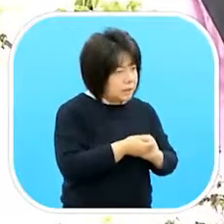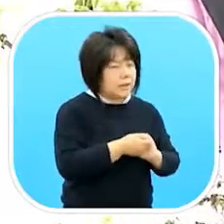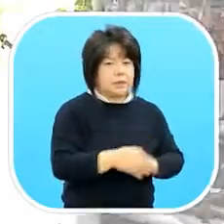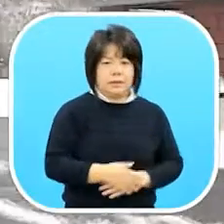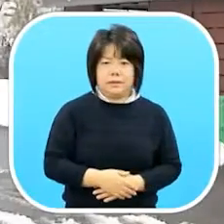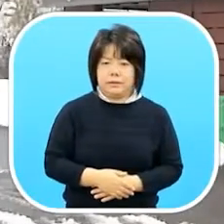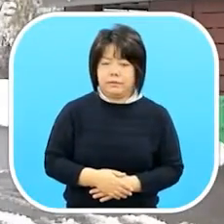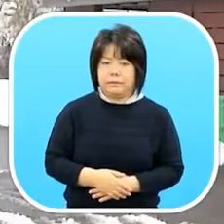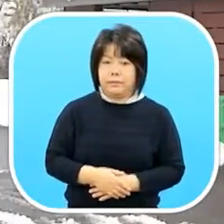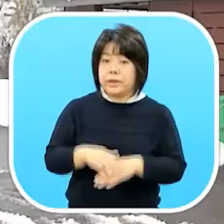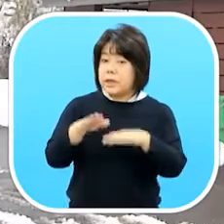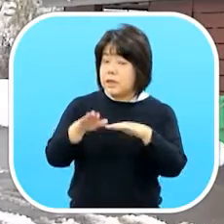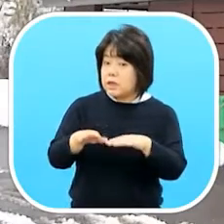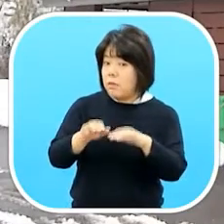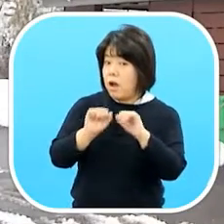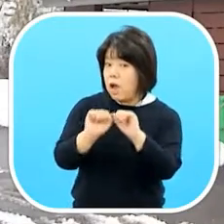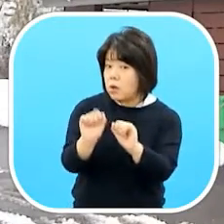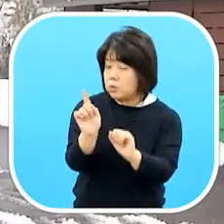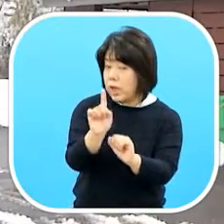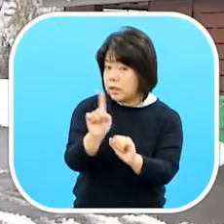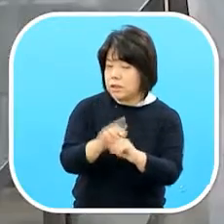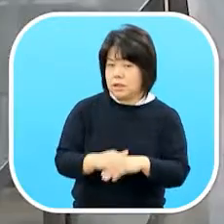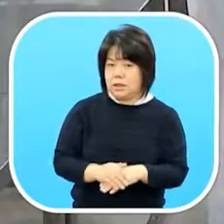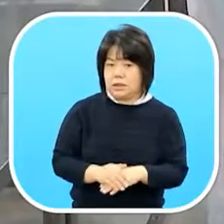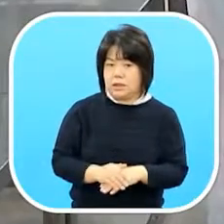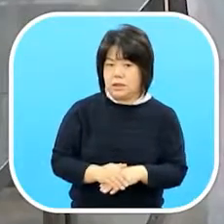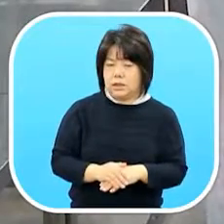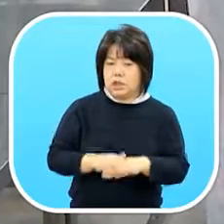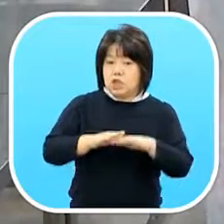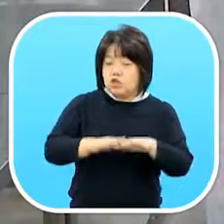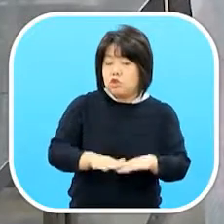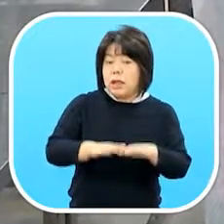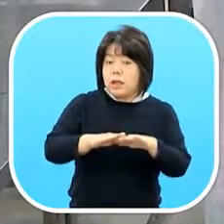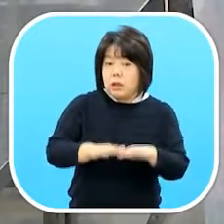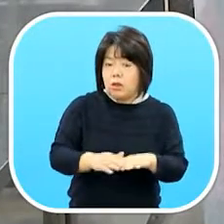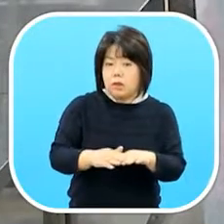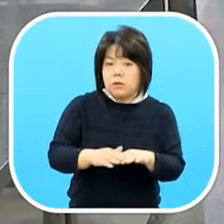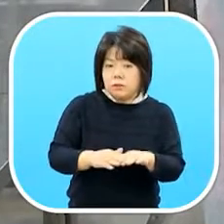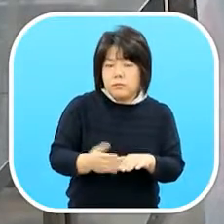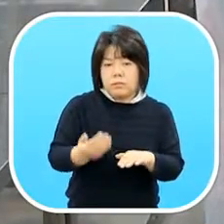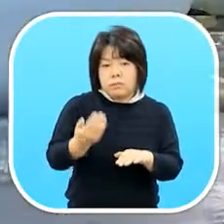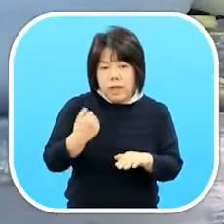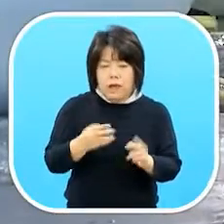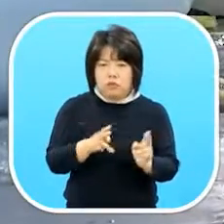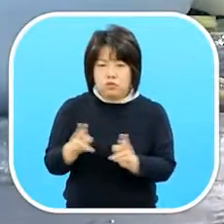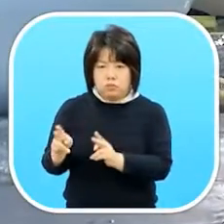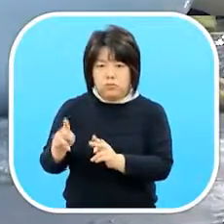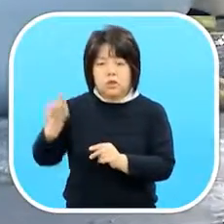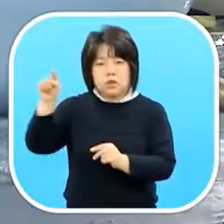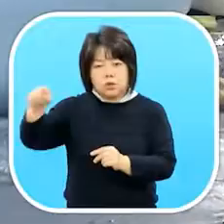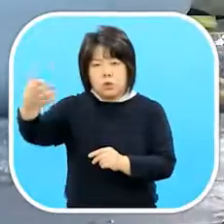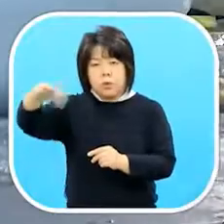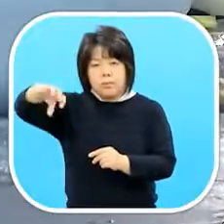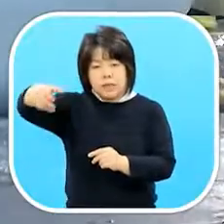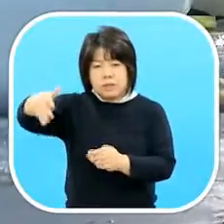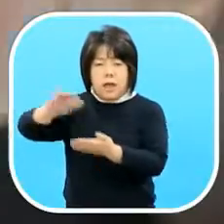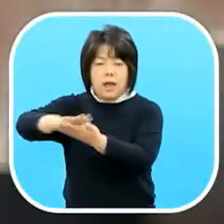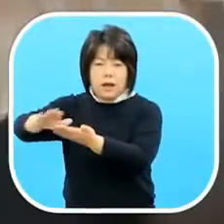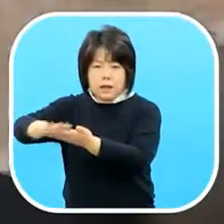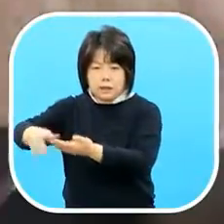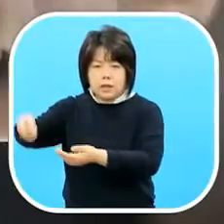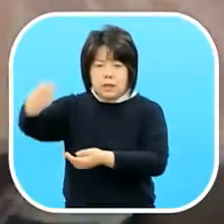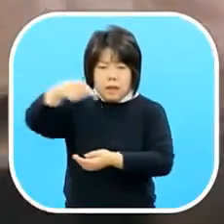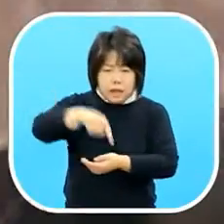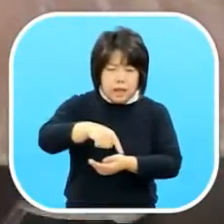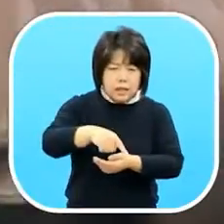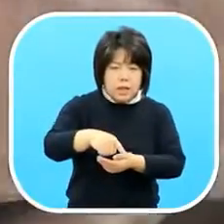ひ。今は何をなさってるんですか？ はい、株の漬け込みの段取りで、外で洗ってきた株を一本一